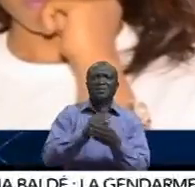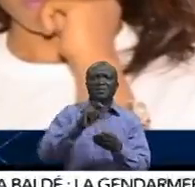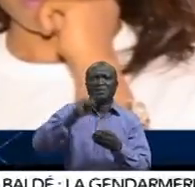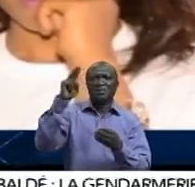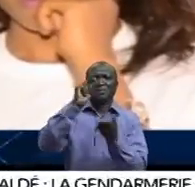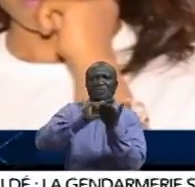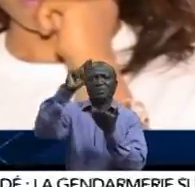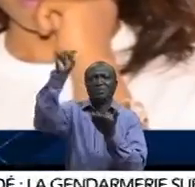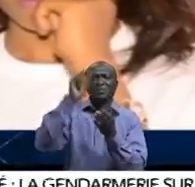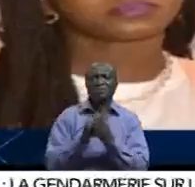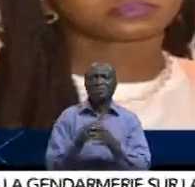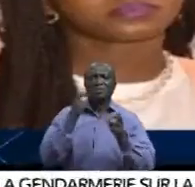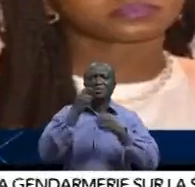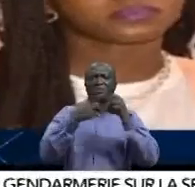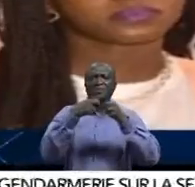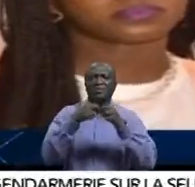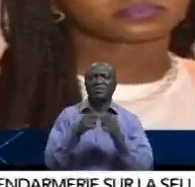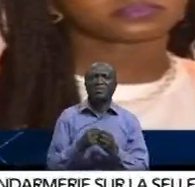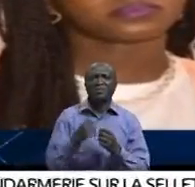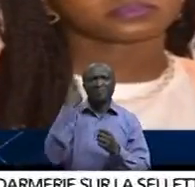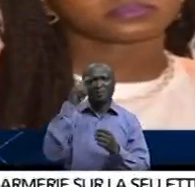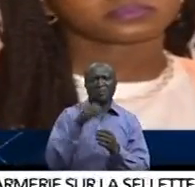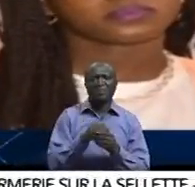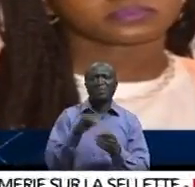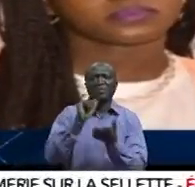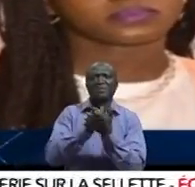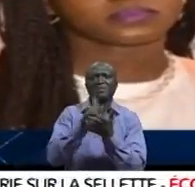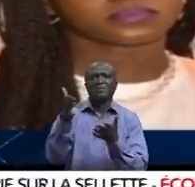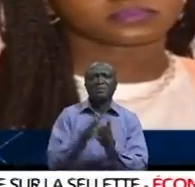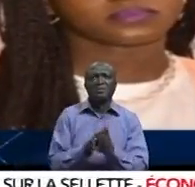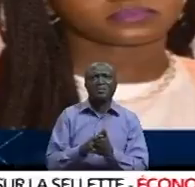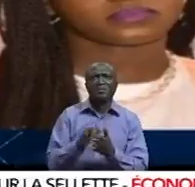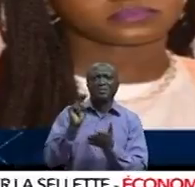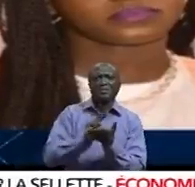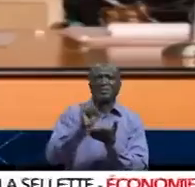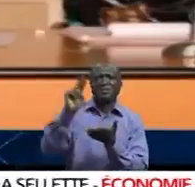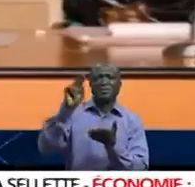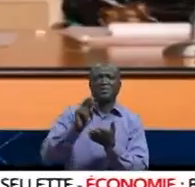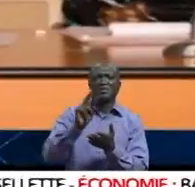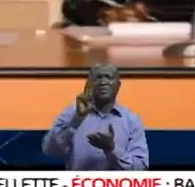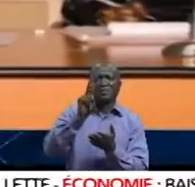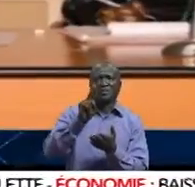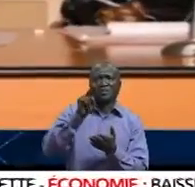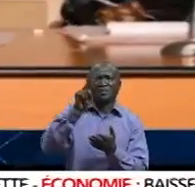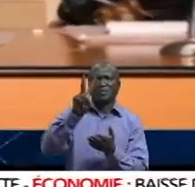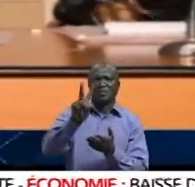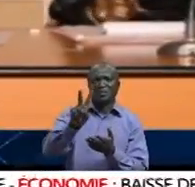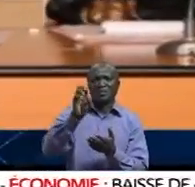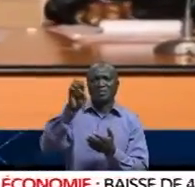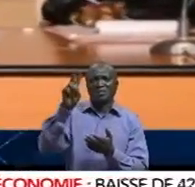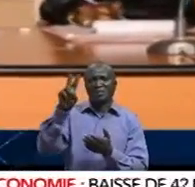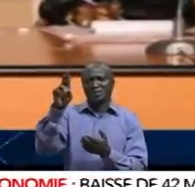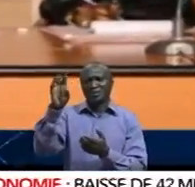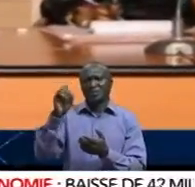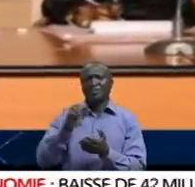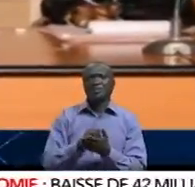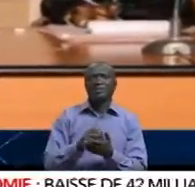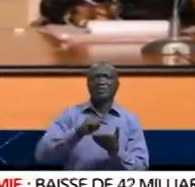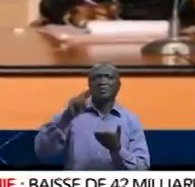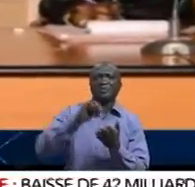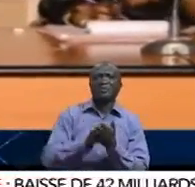les nombreux défis qui s'offrent à elle pour cela l'université virtuelle du Sénégal peut faire confiance au projet d'appui de l'université